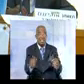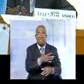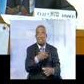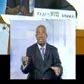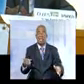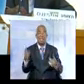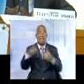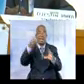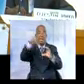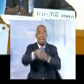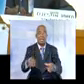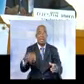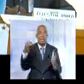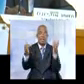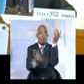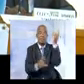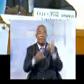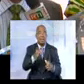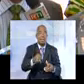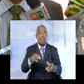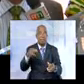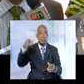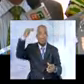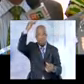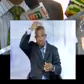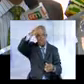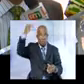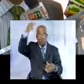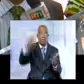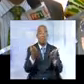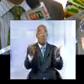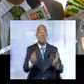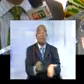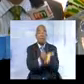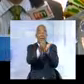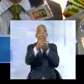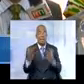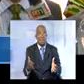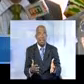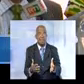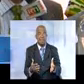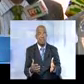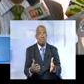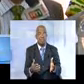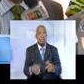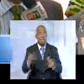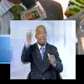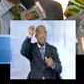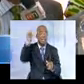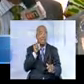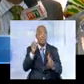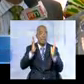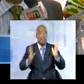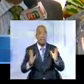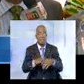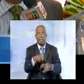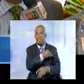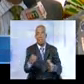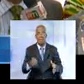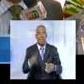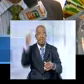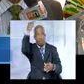son ambassadeur, tient à apporter sa touche. La coopération tripartite en elle-même, elle consiste à